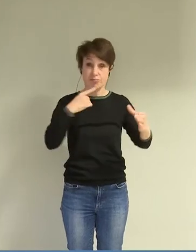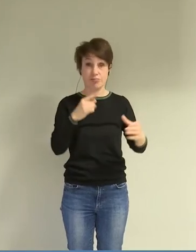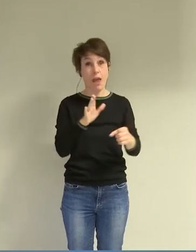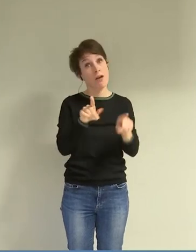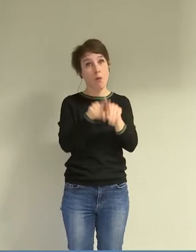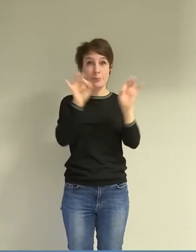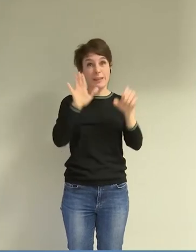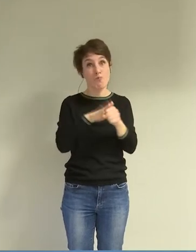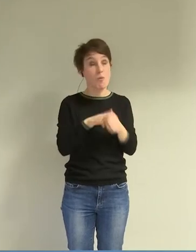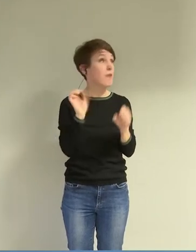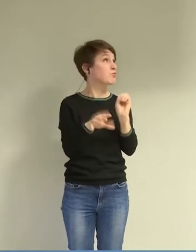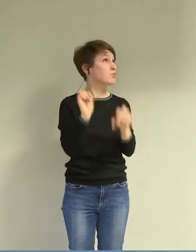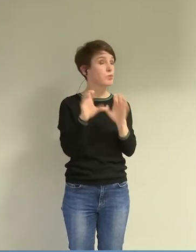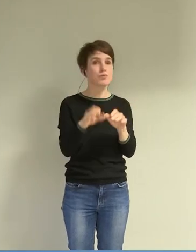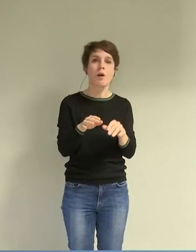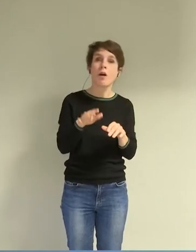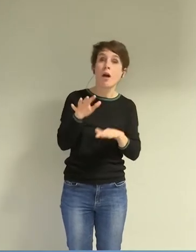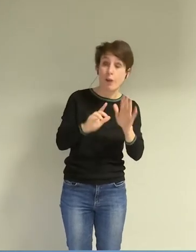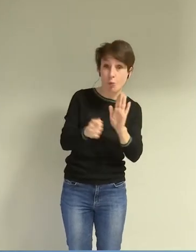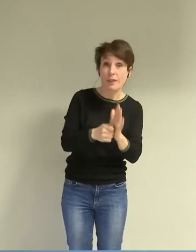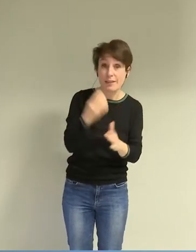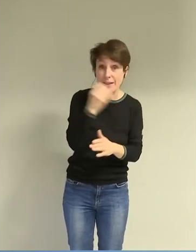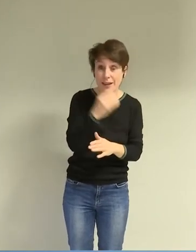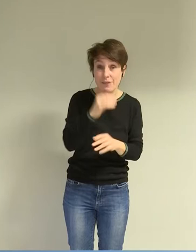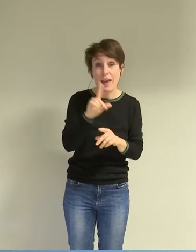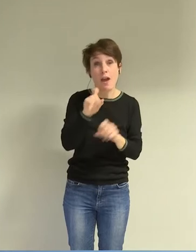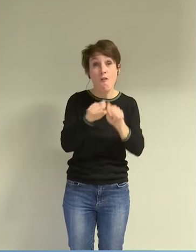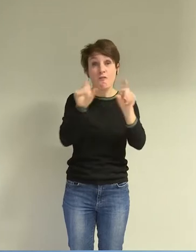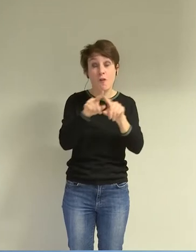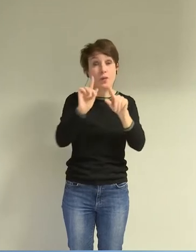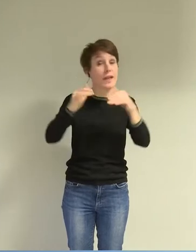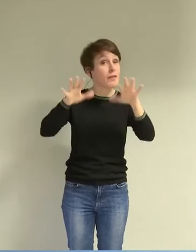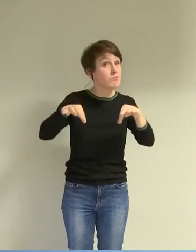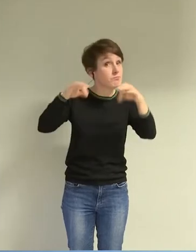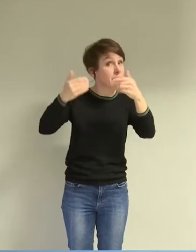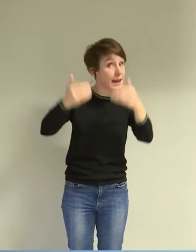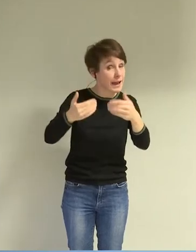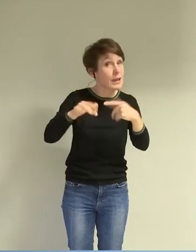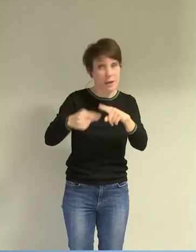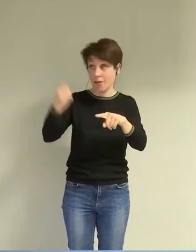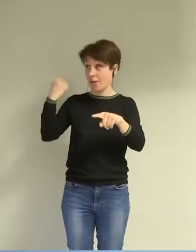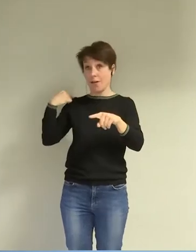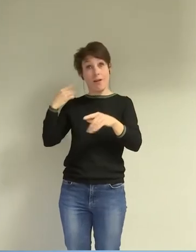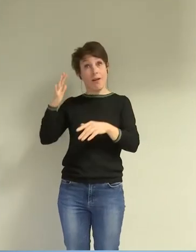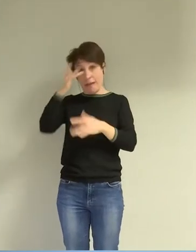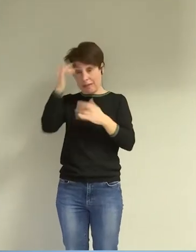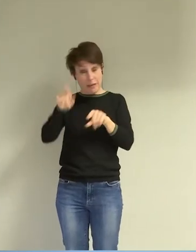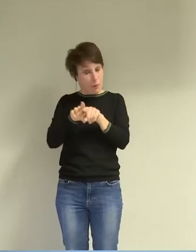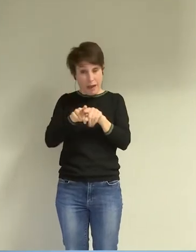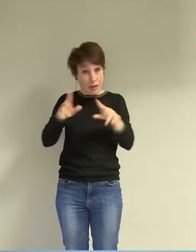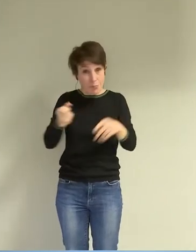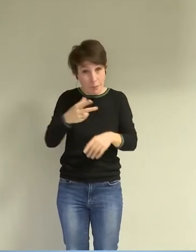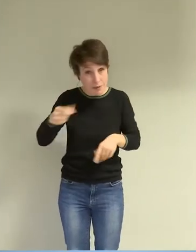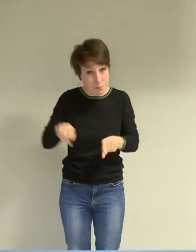peut-être me dire que c'est l'hiver et qu'en hiver les fontaines ne fonctionnent sont à l'arrêt sauf qu'elles ne fonctionnaient pas non plus aux beaux jours cet abandon a